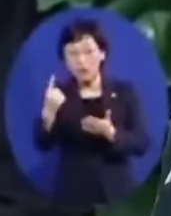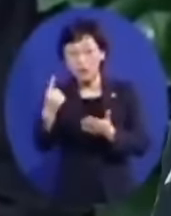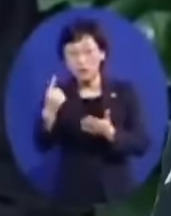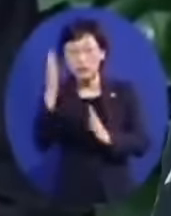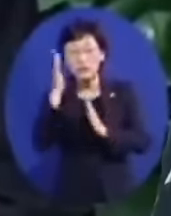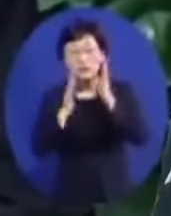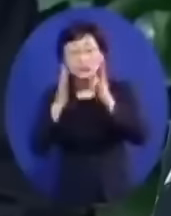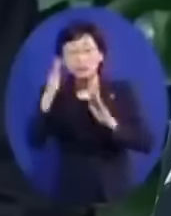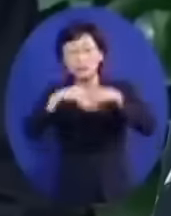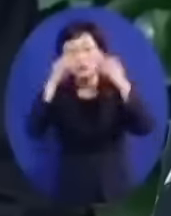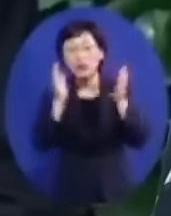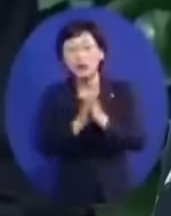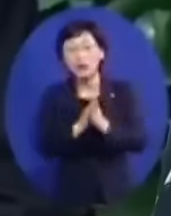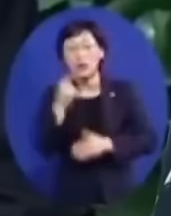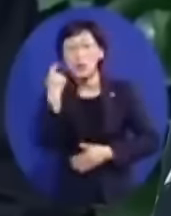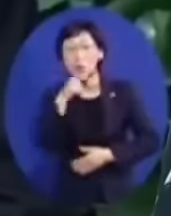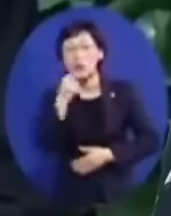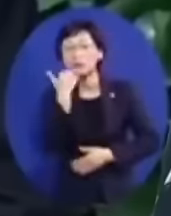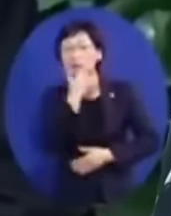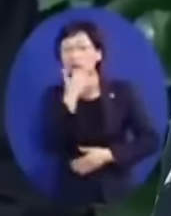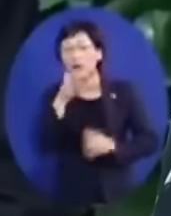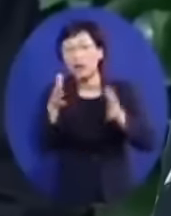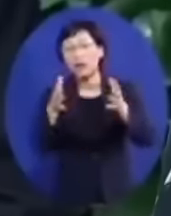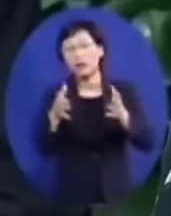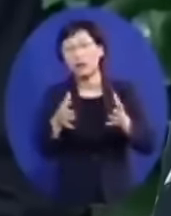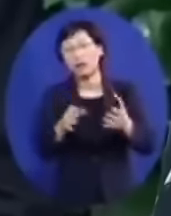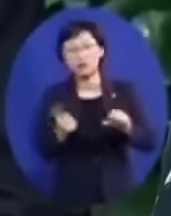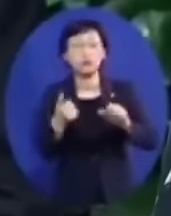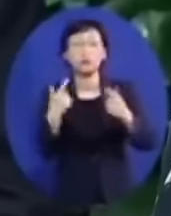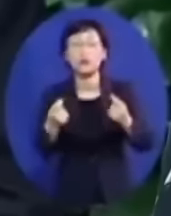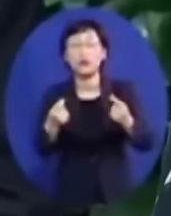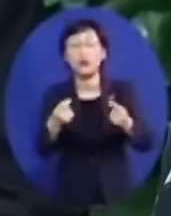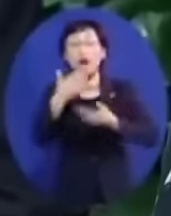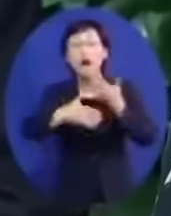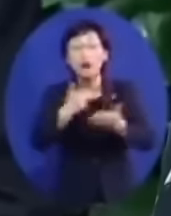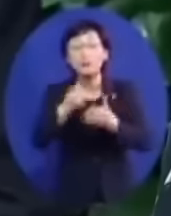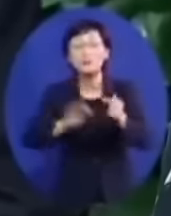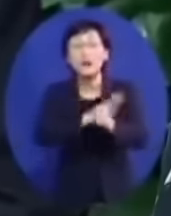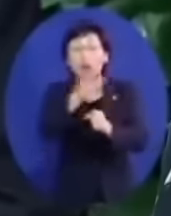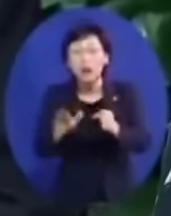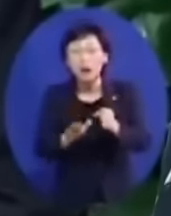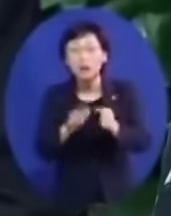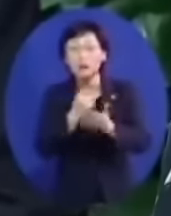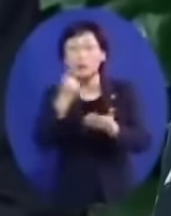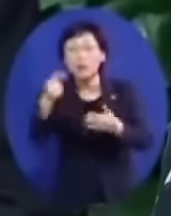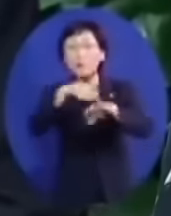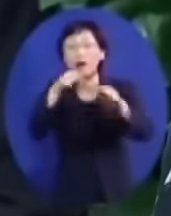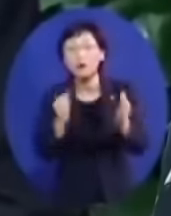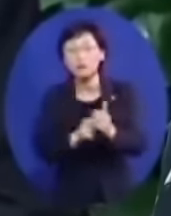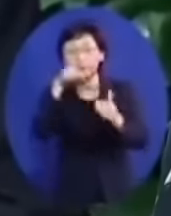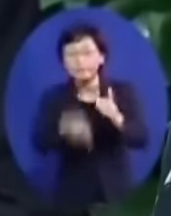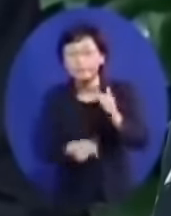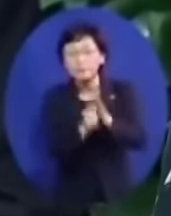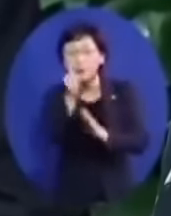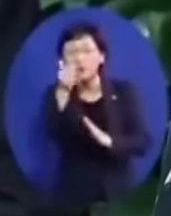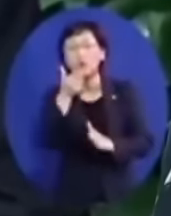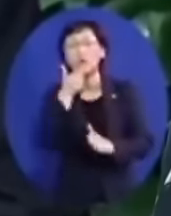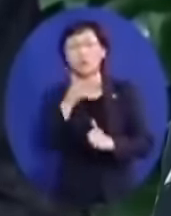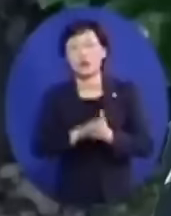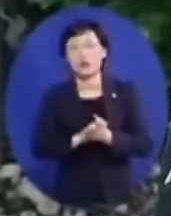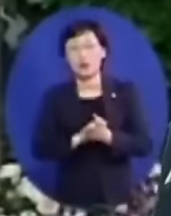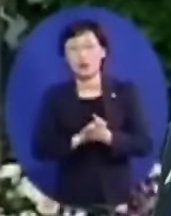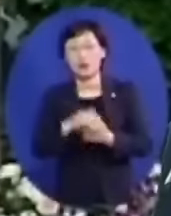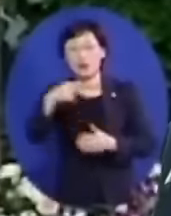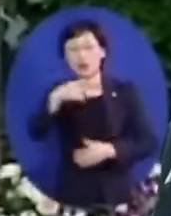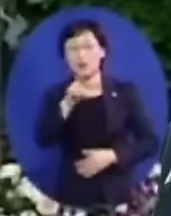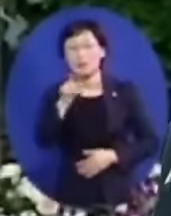식물들이 다 누렇게 떠서 죽지 않습니까? 하나님의 사랑에서 떠난 마음에 희망이 있을 수가 없는 것입니다. 덴마크의